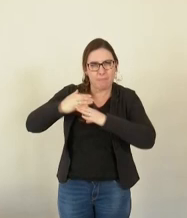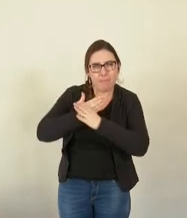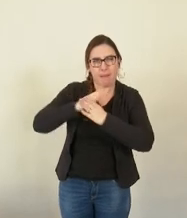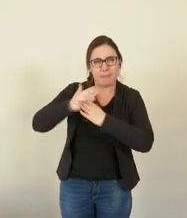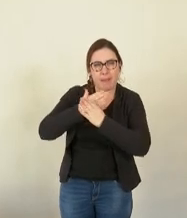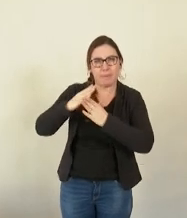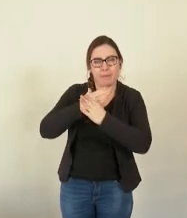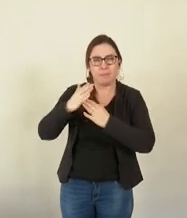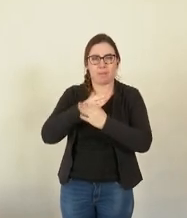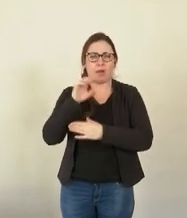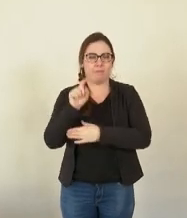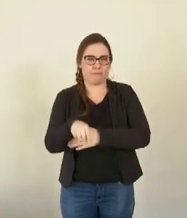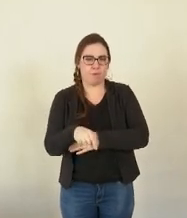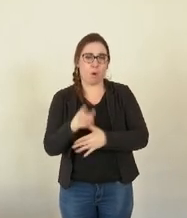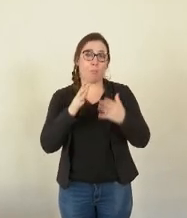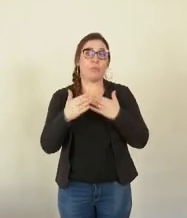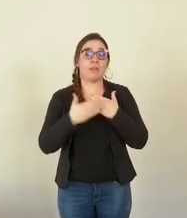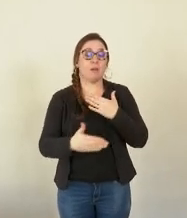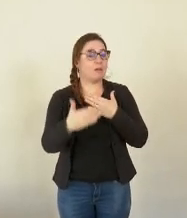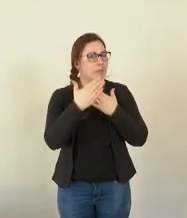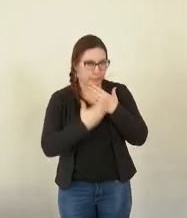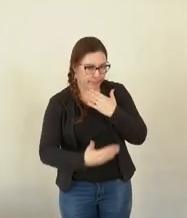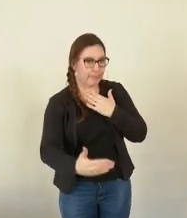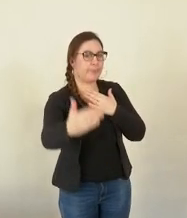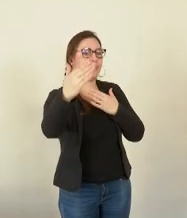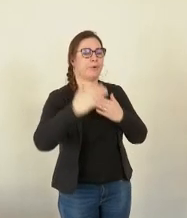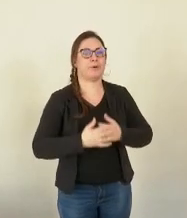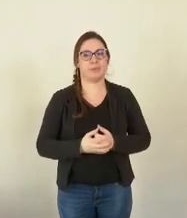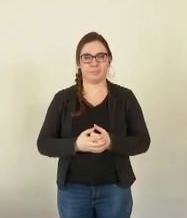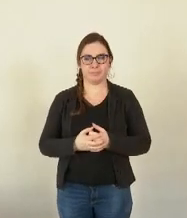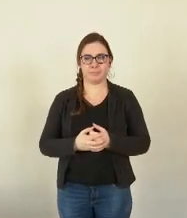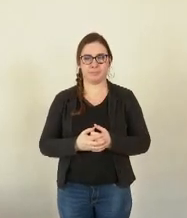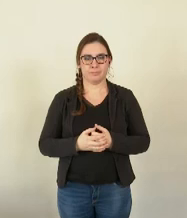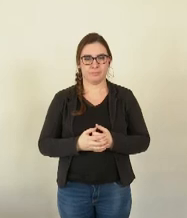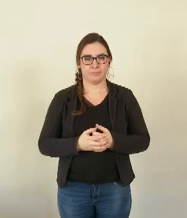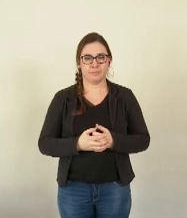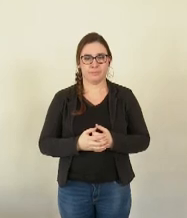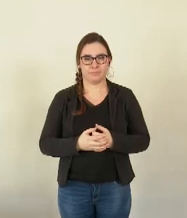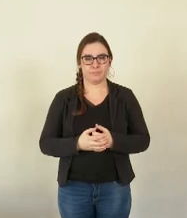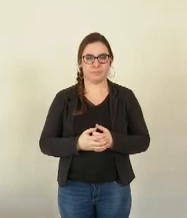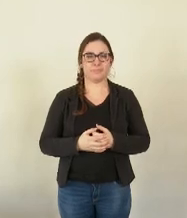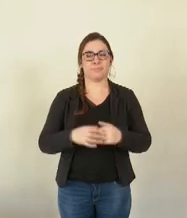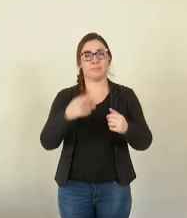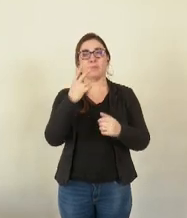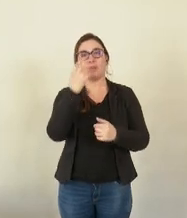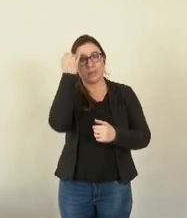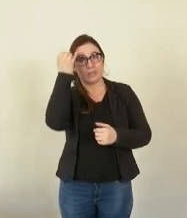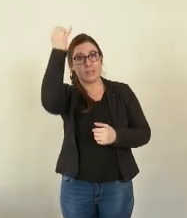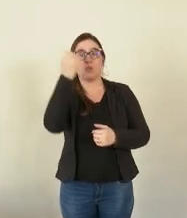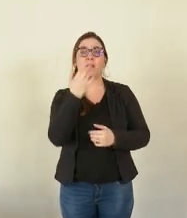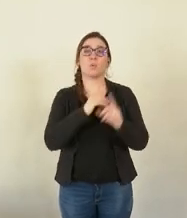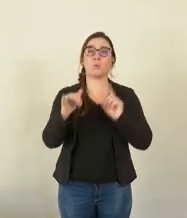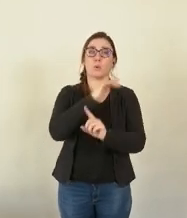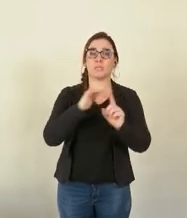avec probablement une temporalité plus longue donc enfin en tant qu'innovation sociale l'initiative